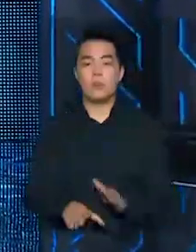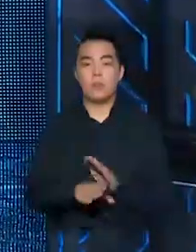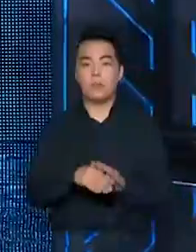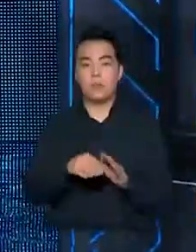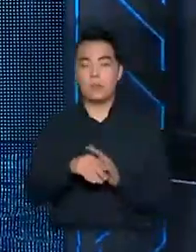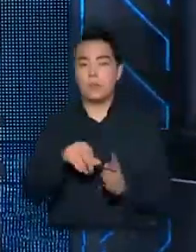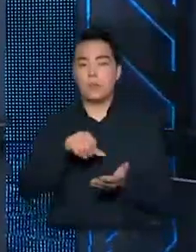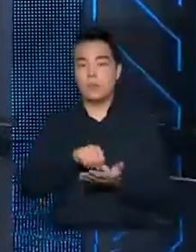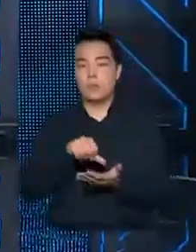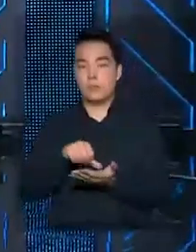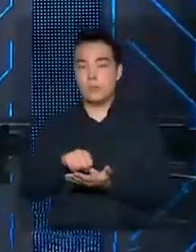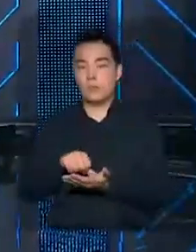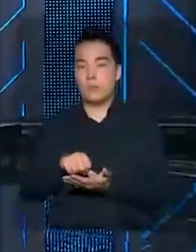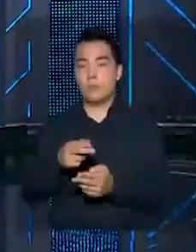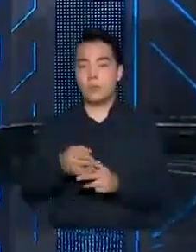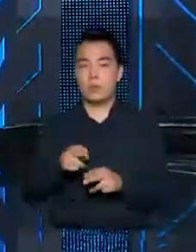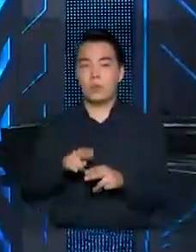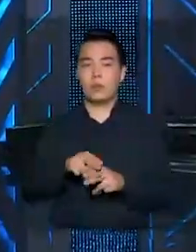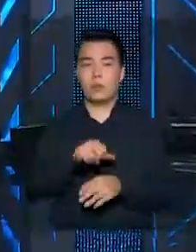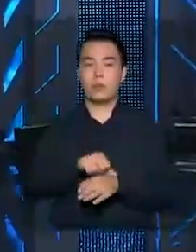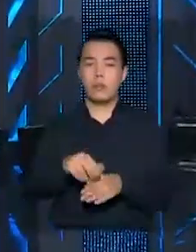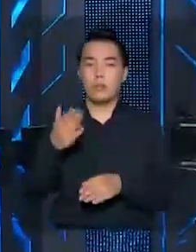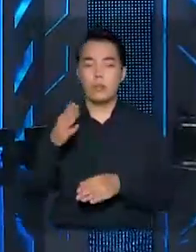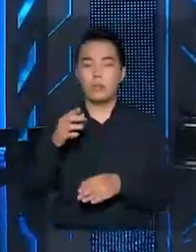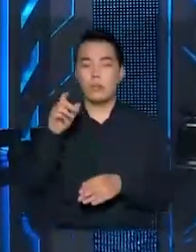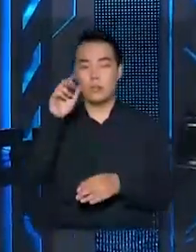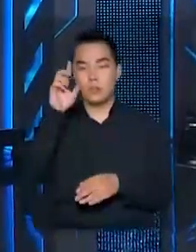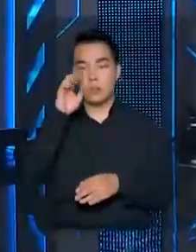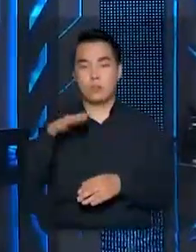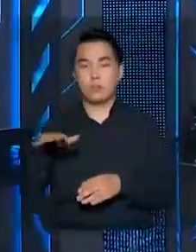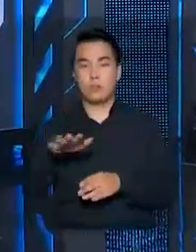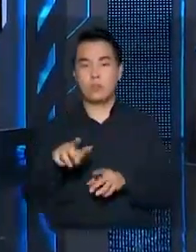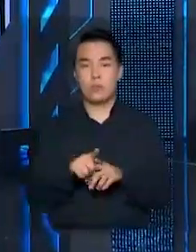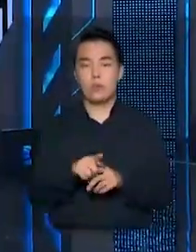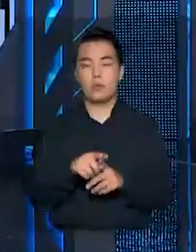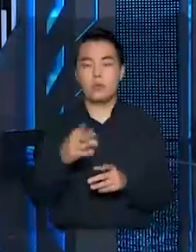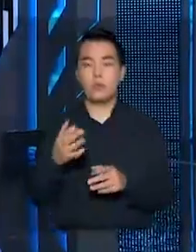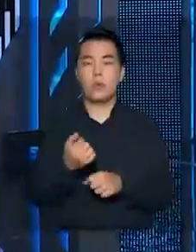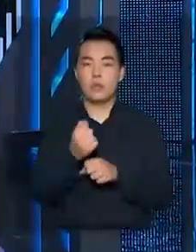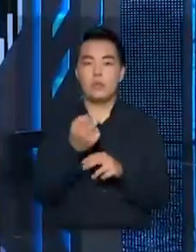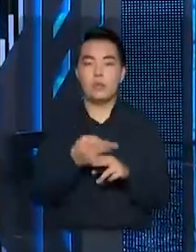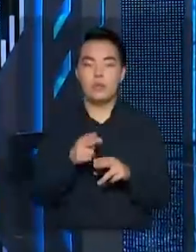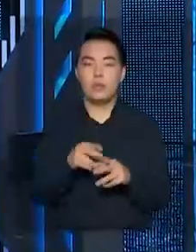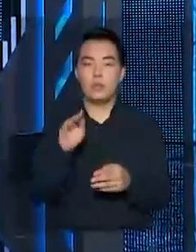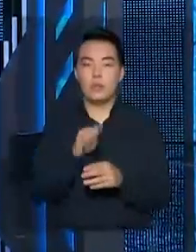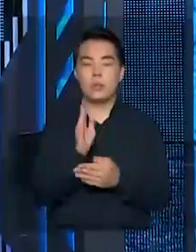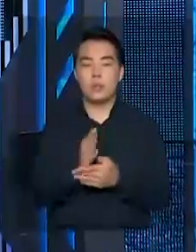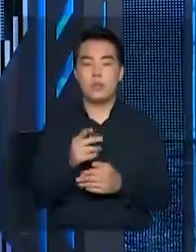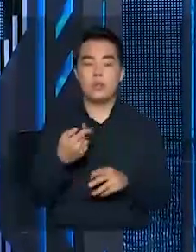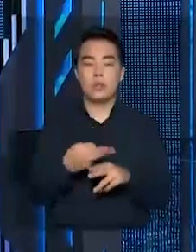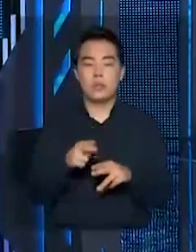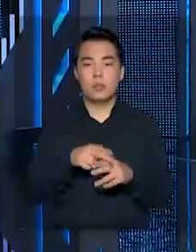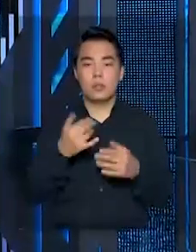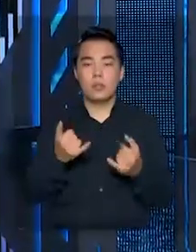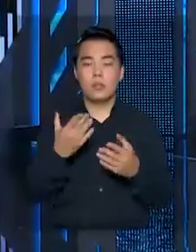Сайлауға қатысу, ел ісіне араласуы және азаматтардың мемлекеттік билікке үн қосуы. Адал сайлаушы штабының